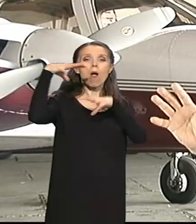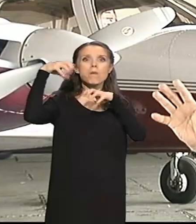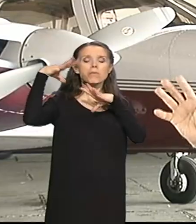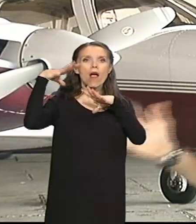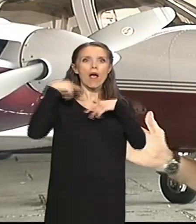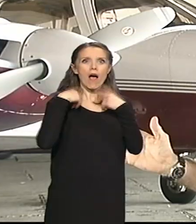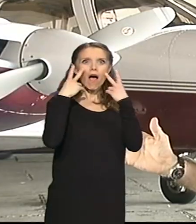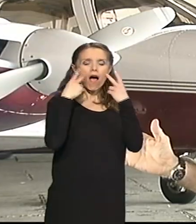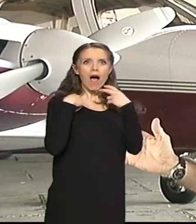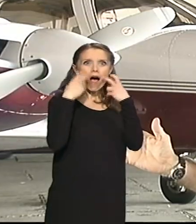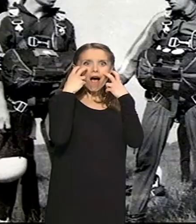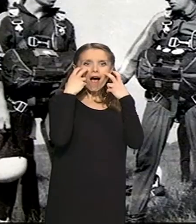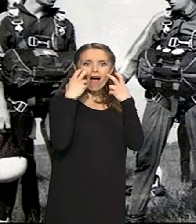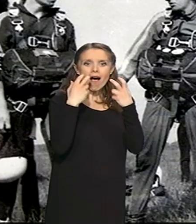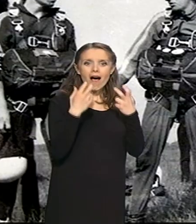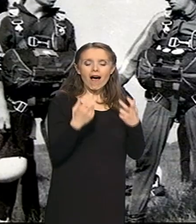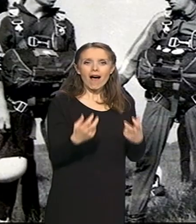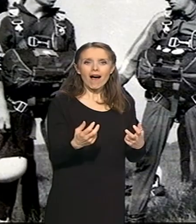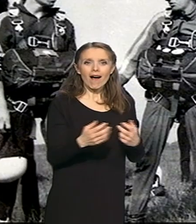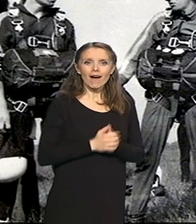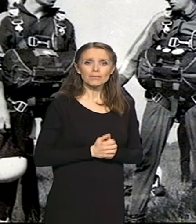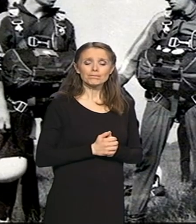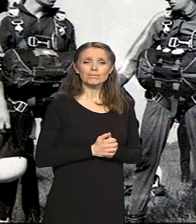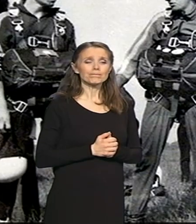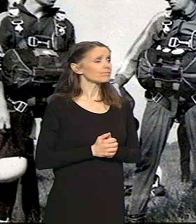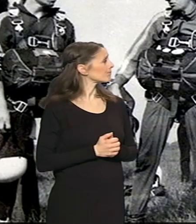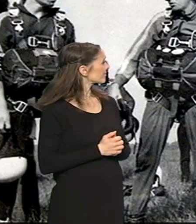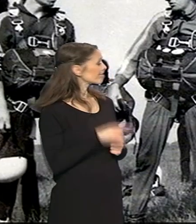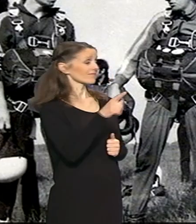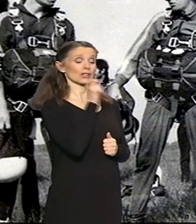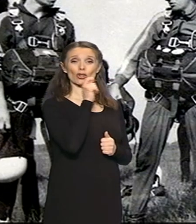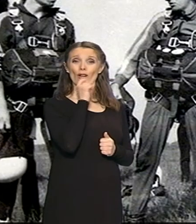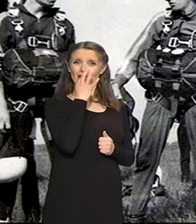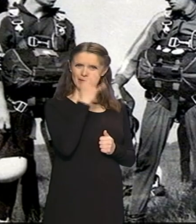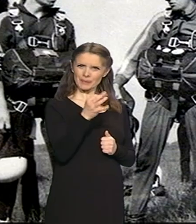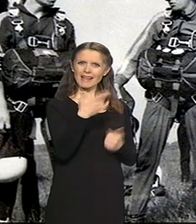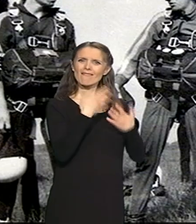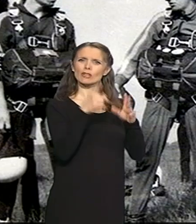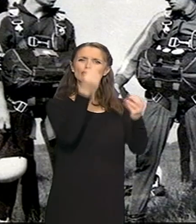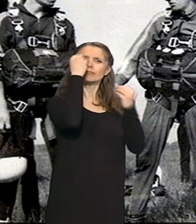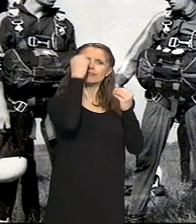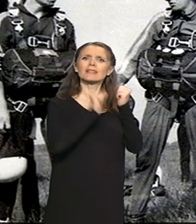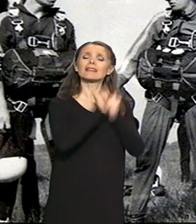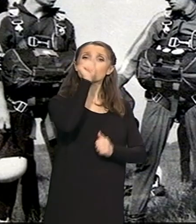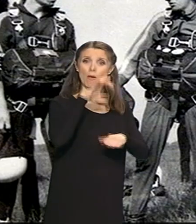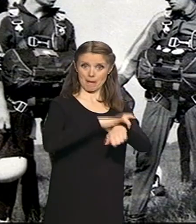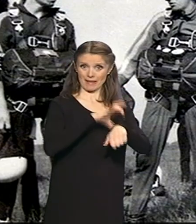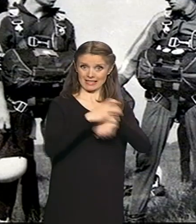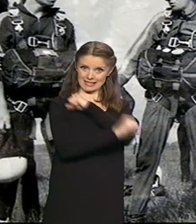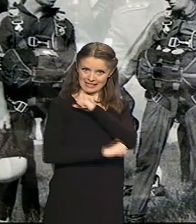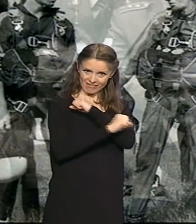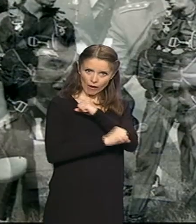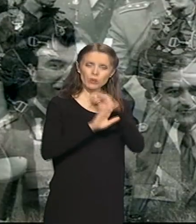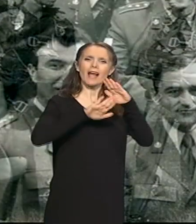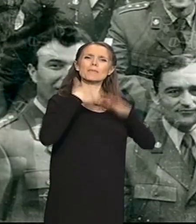bio očaran. Vi ste diplomirali na medicinskom fakultetu i specijalizirali